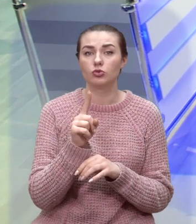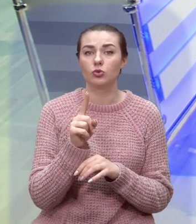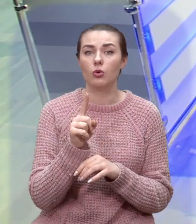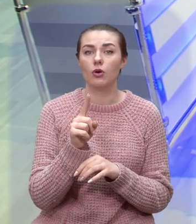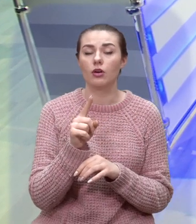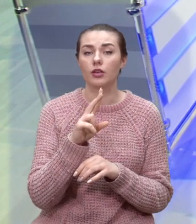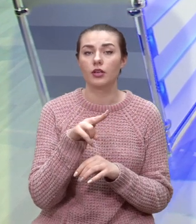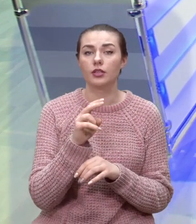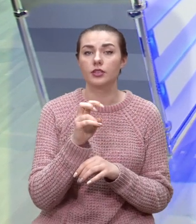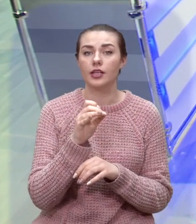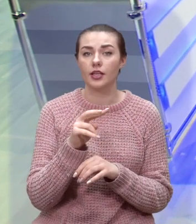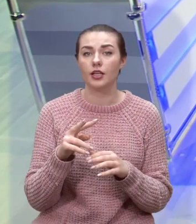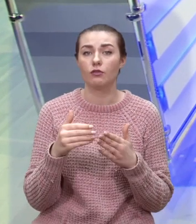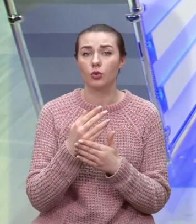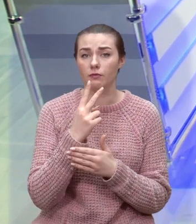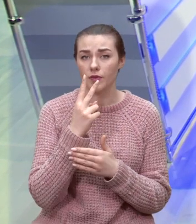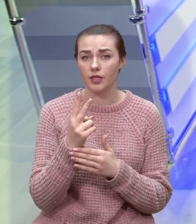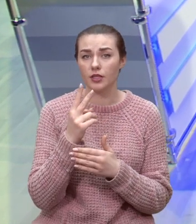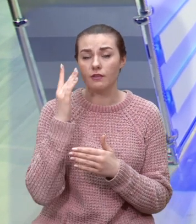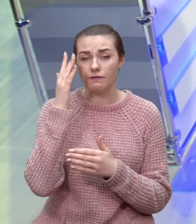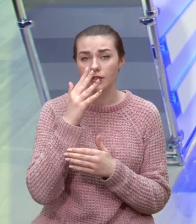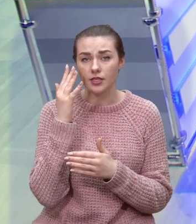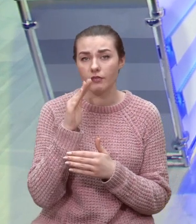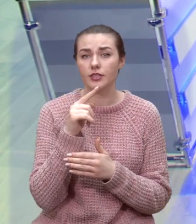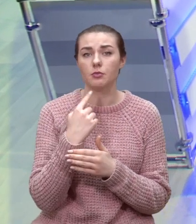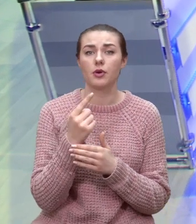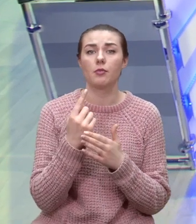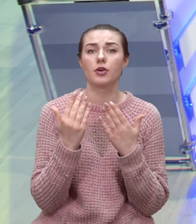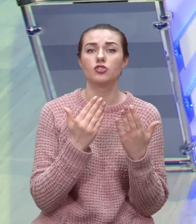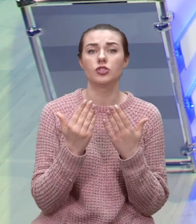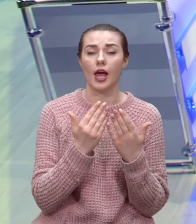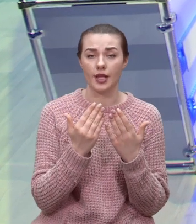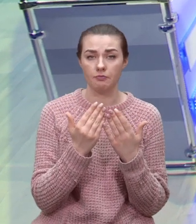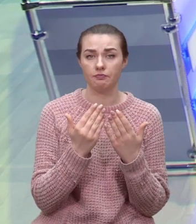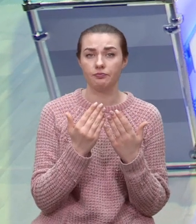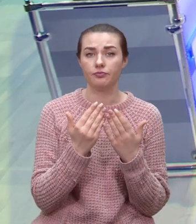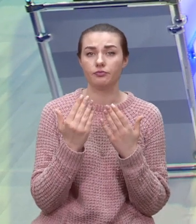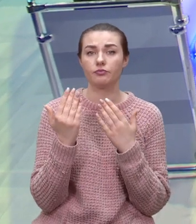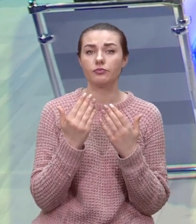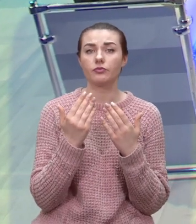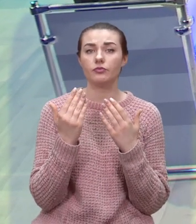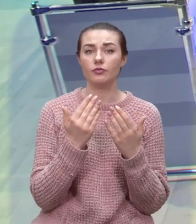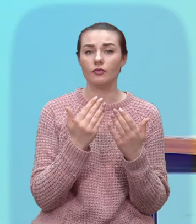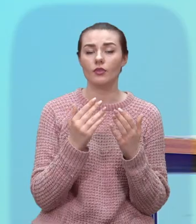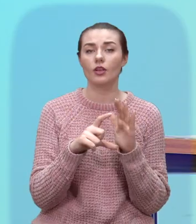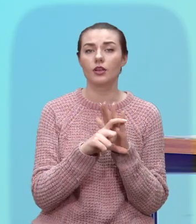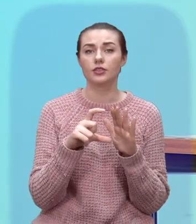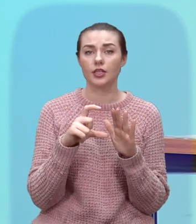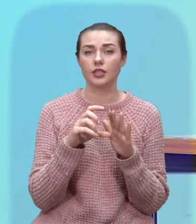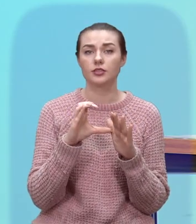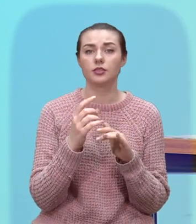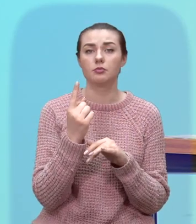что даниил вновь видит какое-то видение давайте мы прочитаем давайте мы прочитаем текст